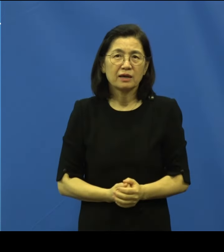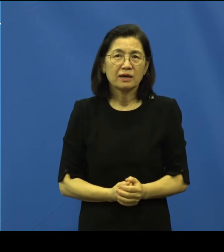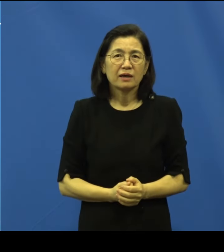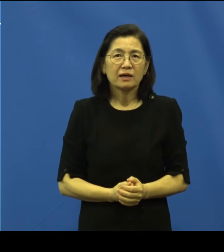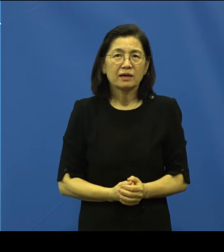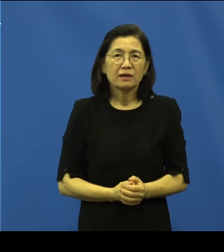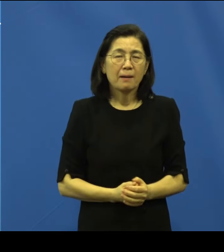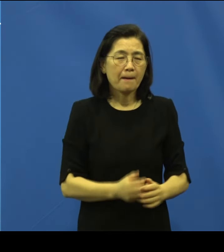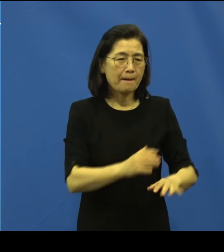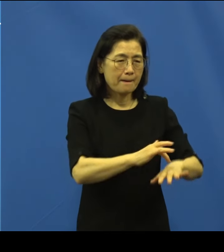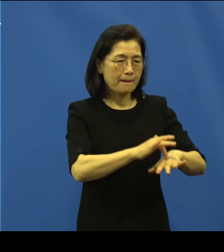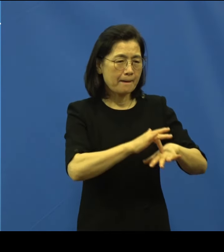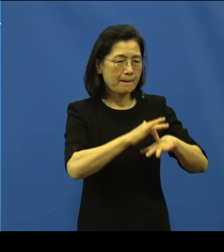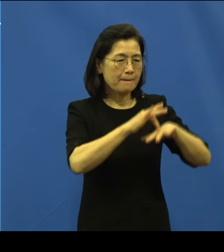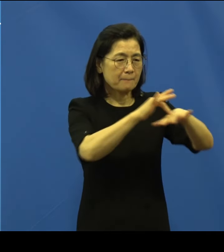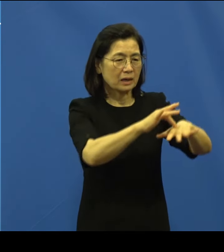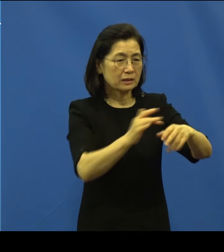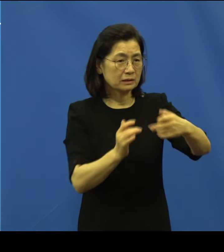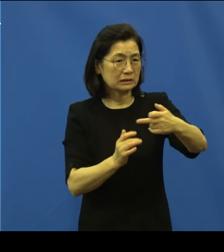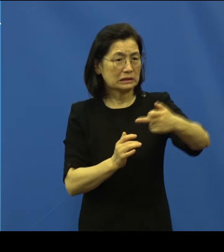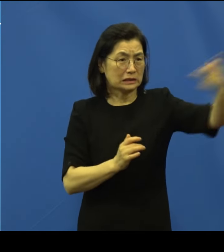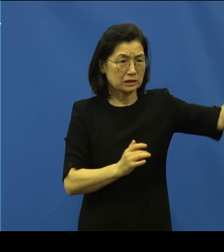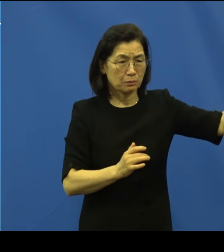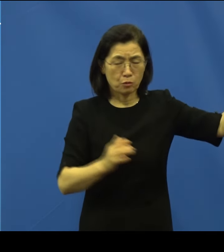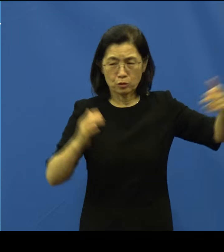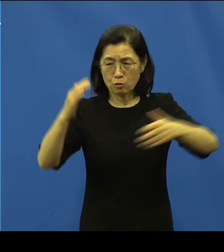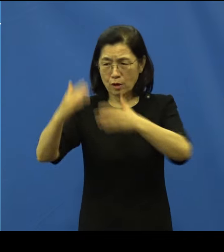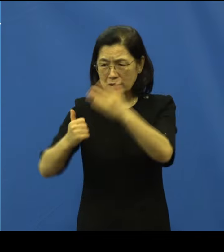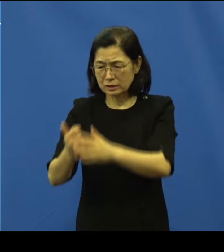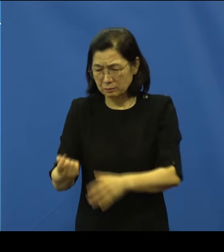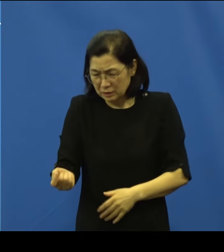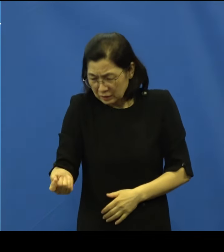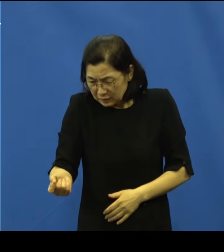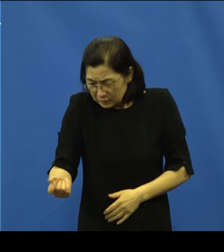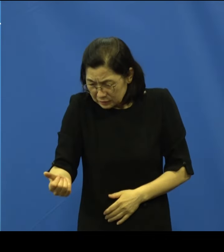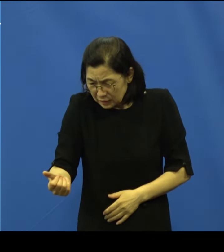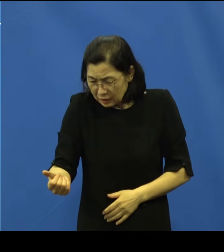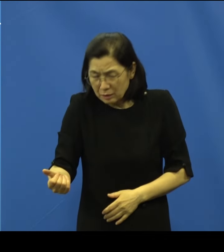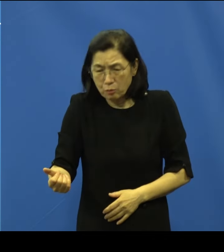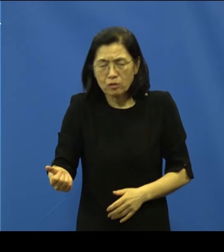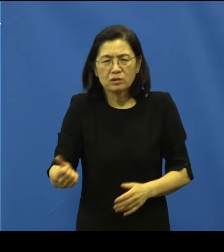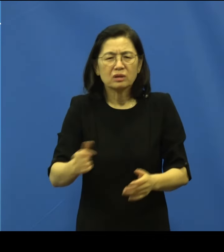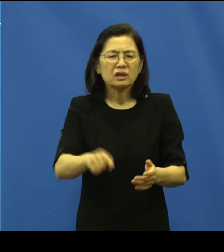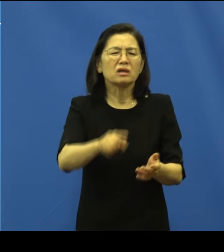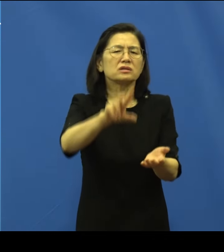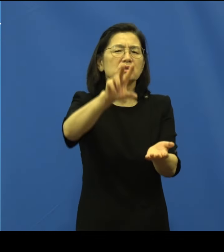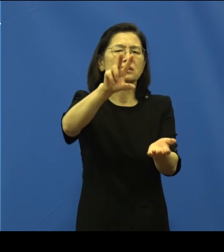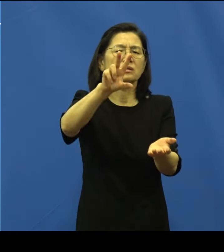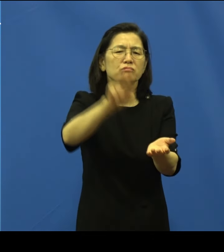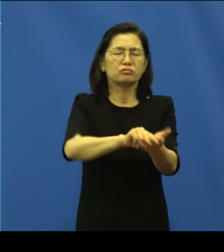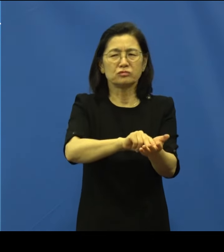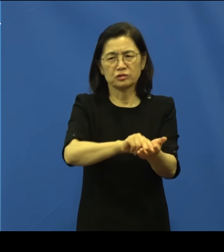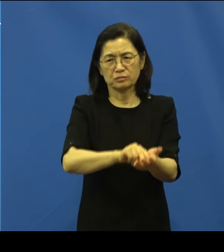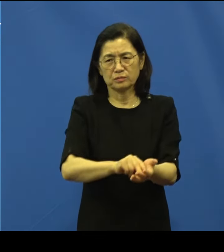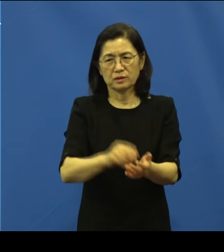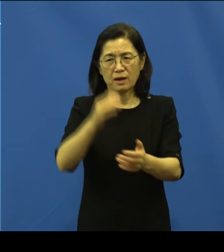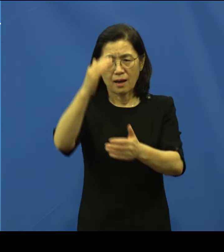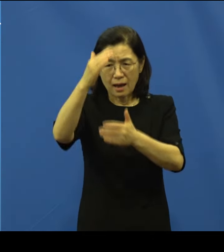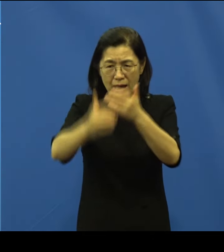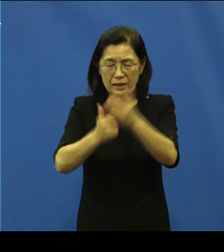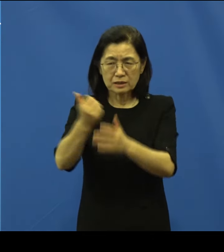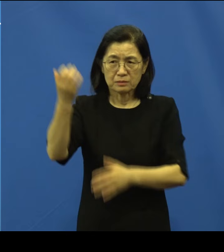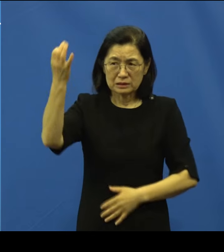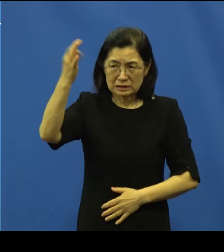여러분, 마귀는 자꾸 크게 보이고 하나님은 작게 보이는 이게 문제예요. 여러분, 하나님을 하나님으로 바라보고 인정하고 예배하는 것.